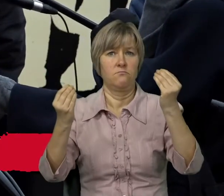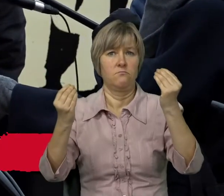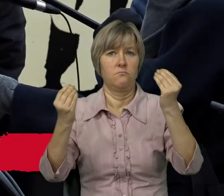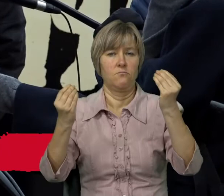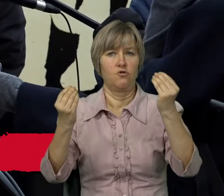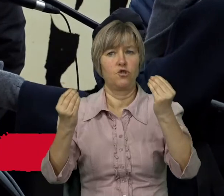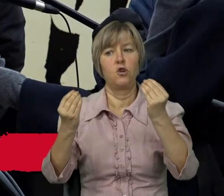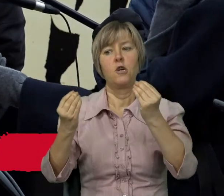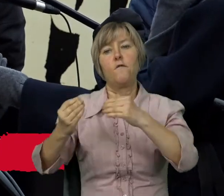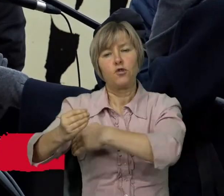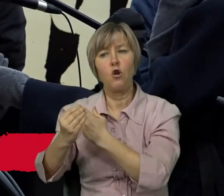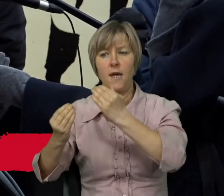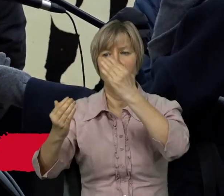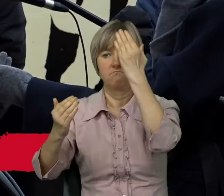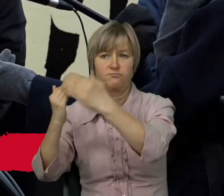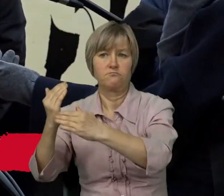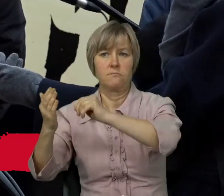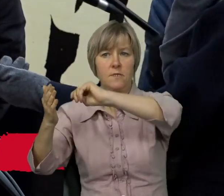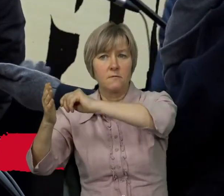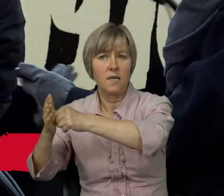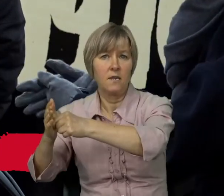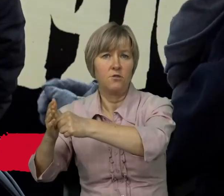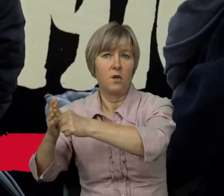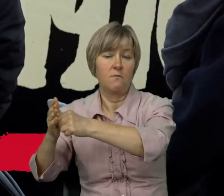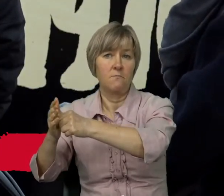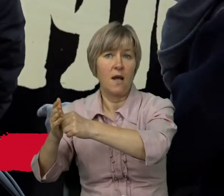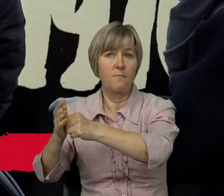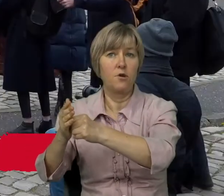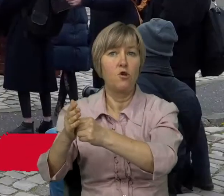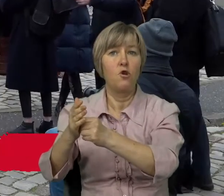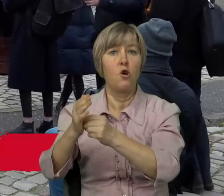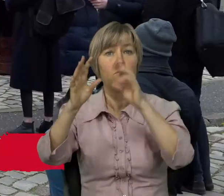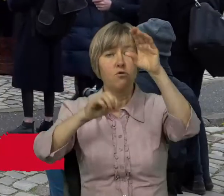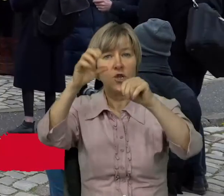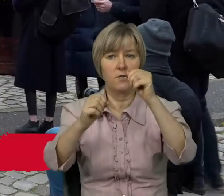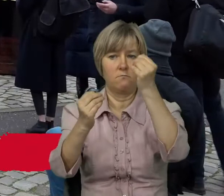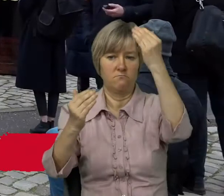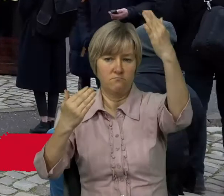czy w jakiś inny sposób ciąć nasze budżety. Dziękujemy bardzo Państwu za dzisiaj.